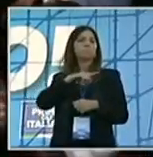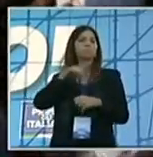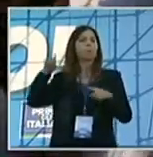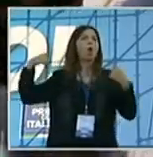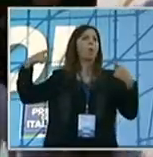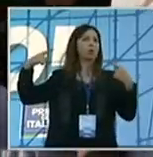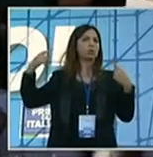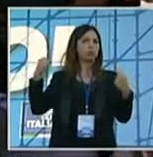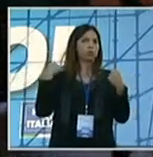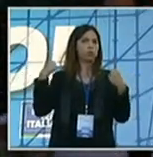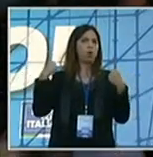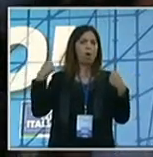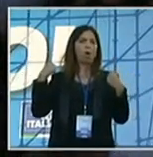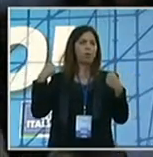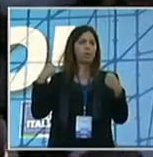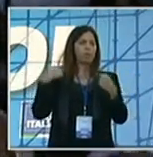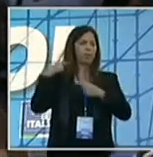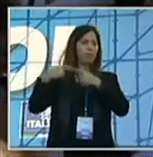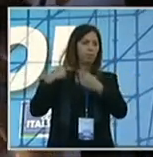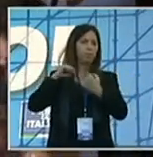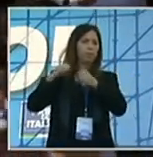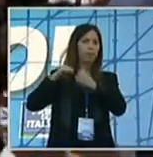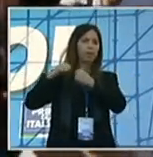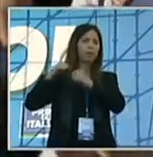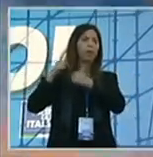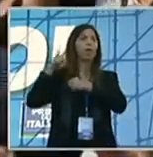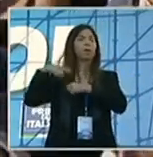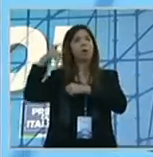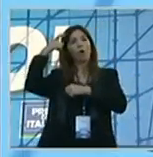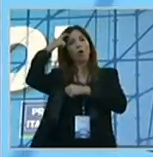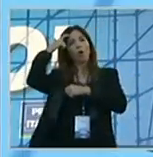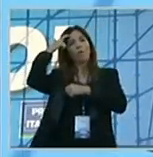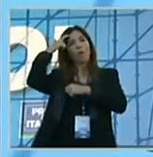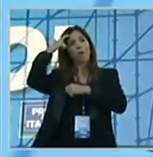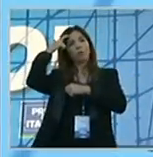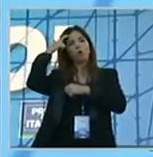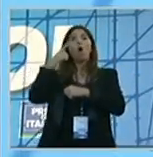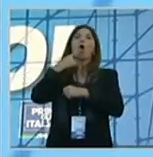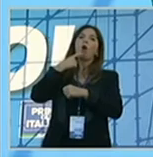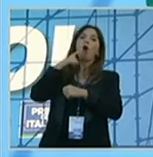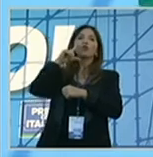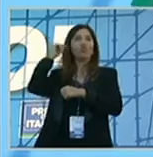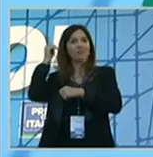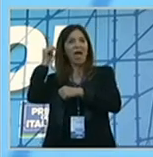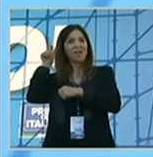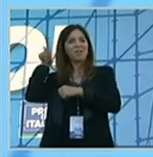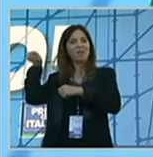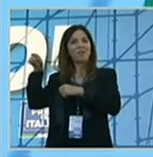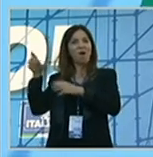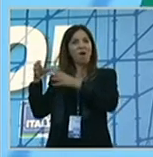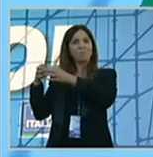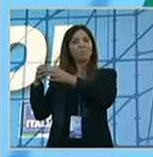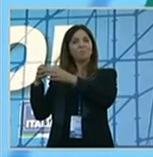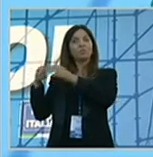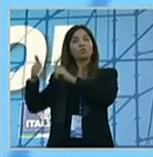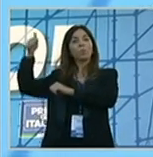un'opposizione dura e senza sconti anche al governo rosso-giallo, perché questo è soprattutto un